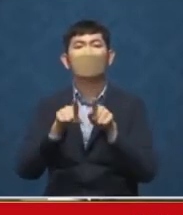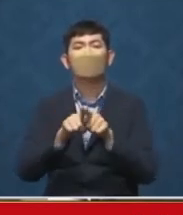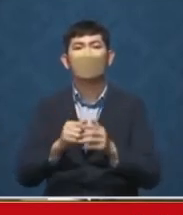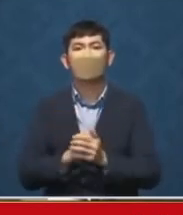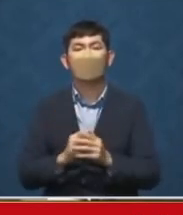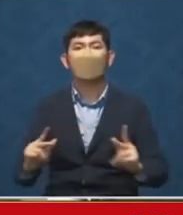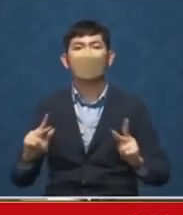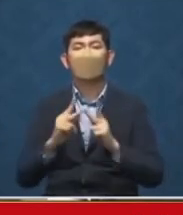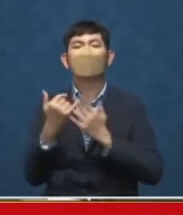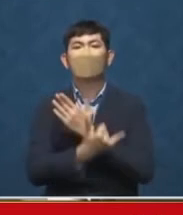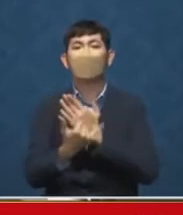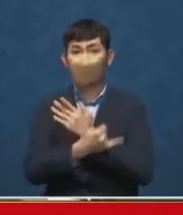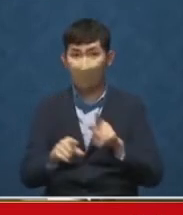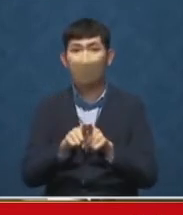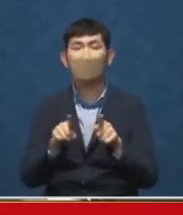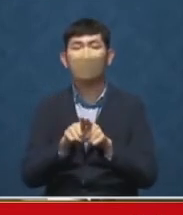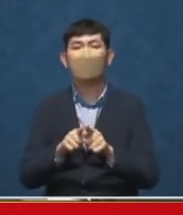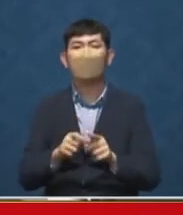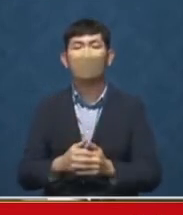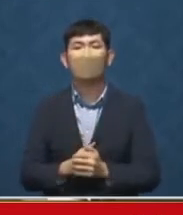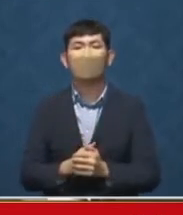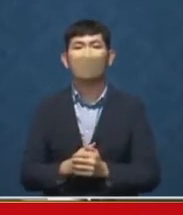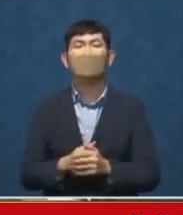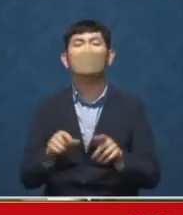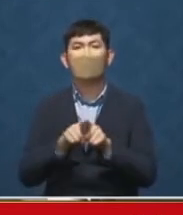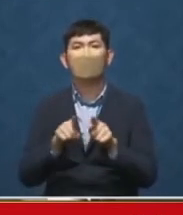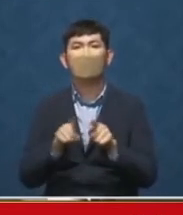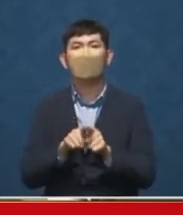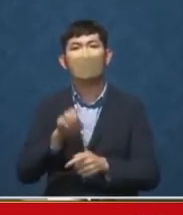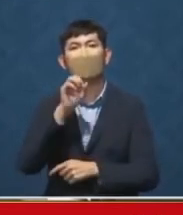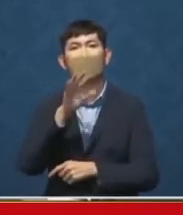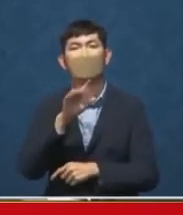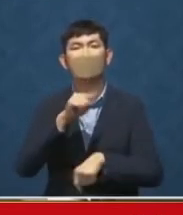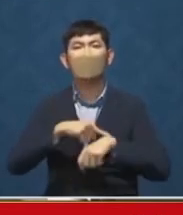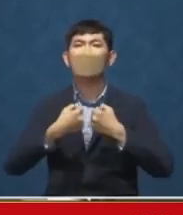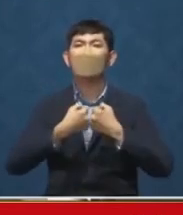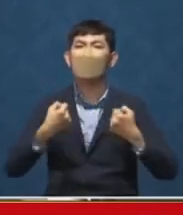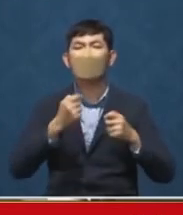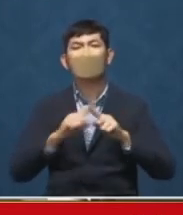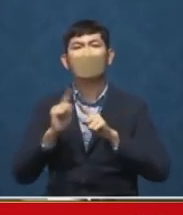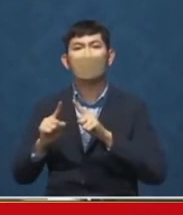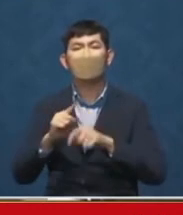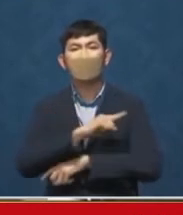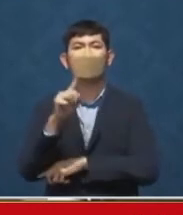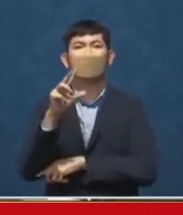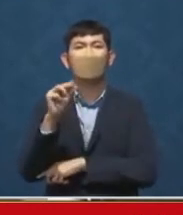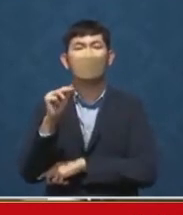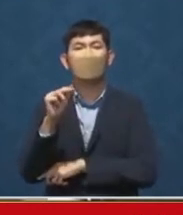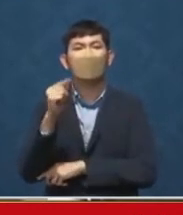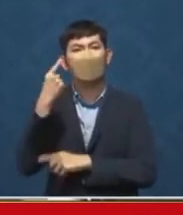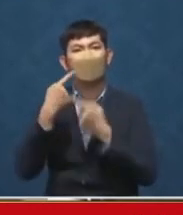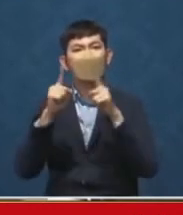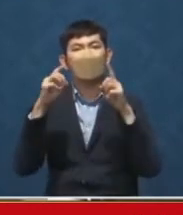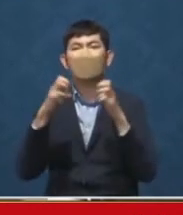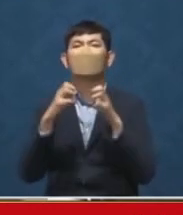ทรวงการต่างประเทศก็มาด้วยก็เหมือนกันล่ะครับบอกการขยายระยะเวลาต่างๆเป็น30วันซักมันเป็น